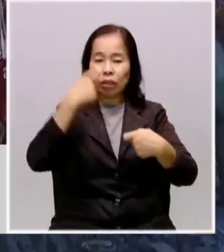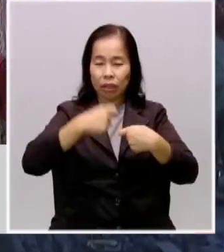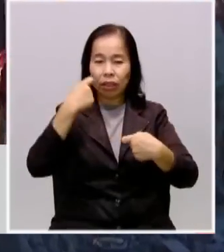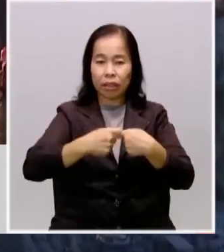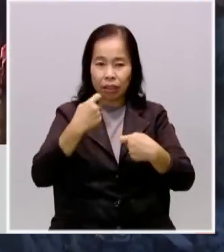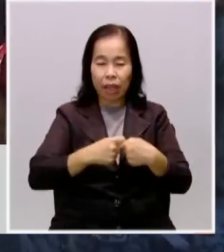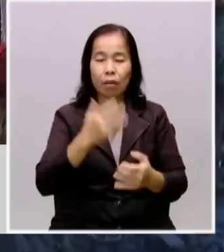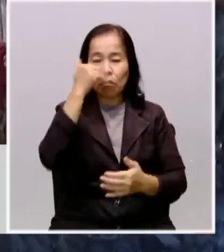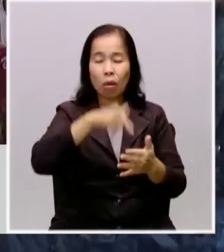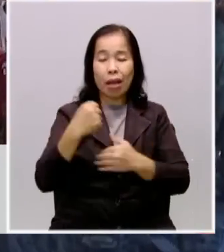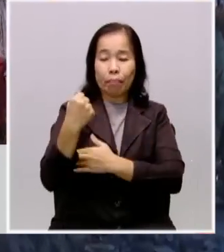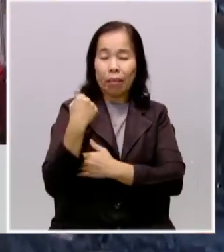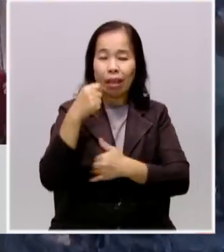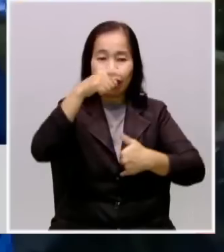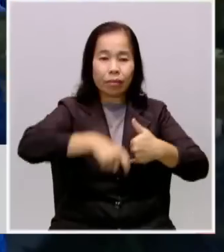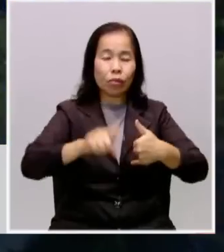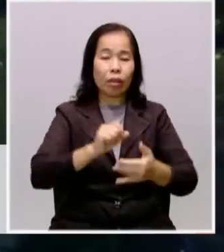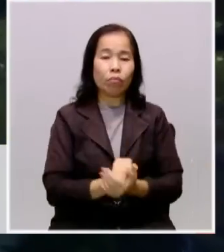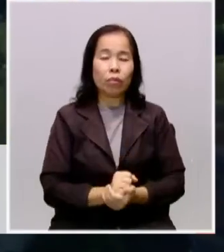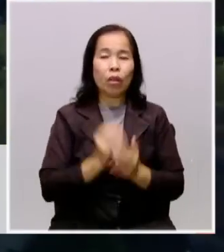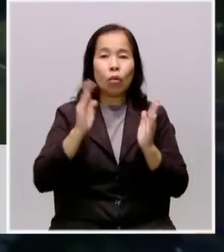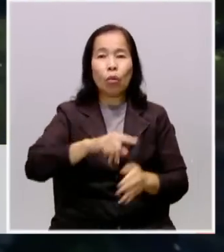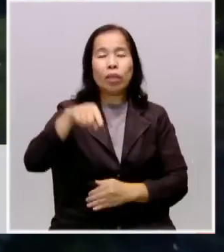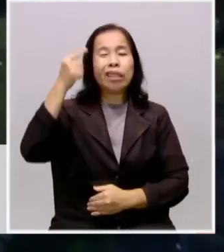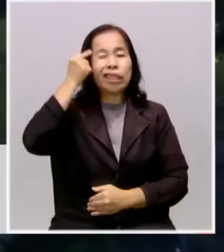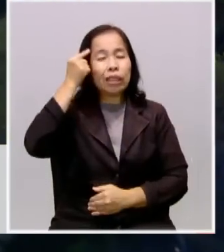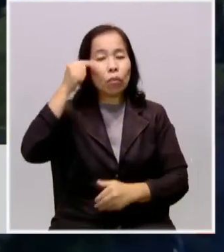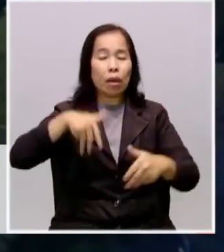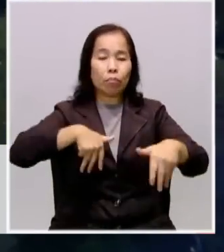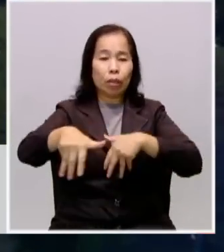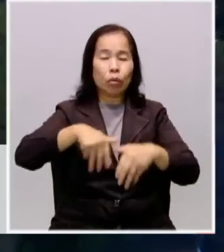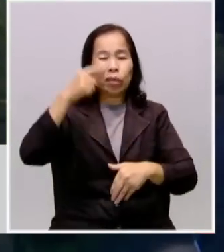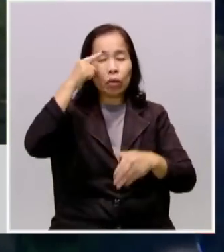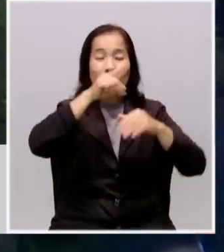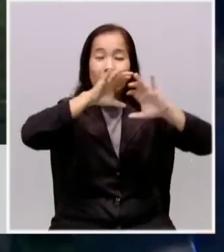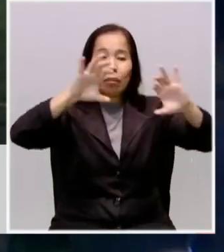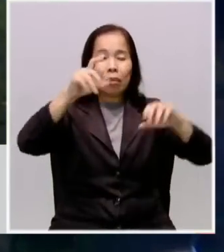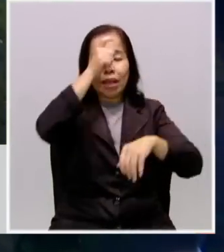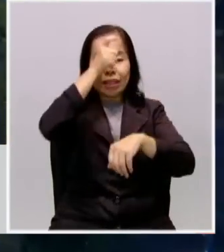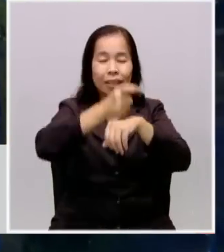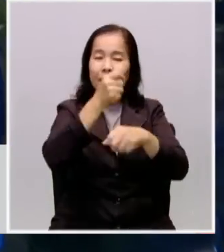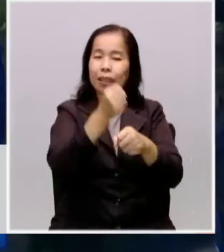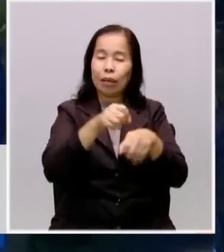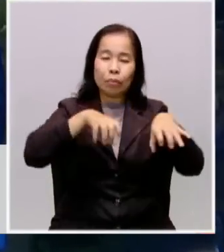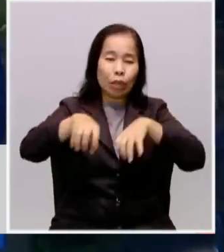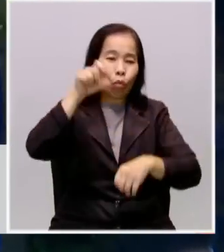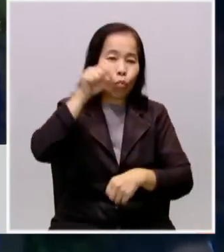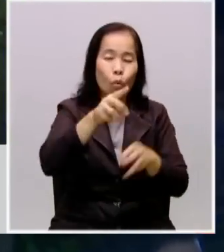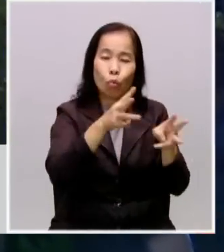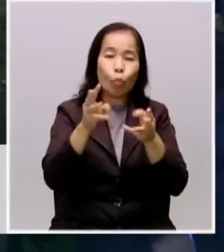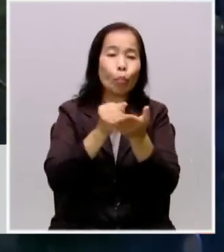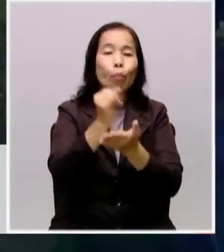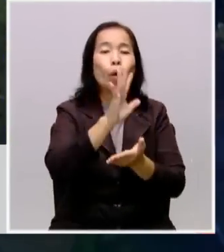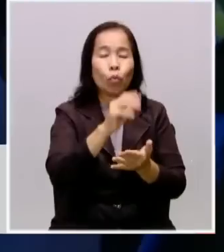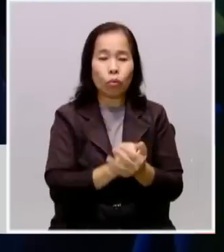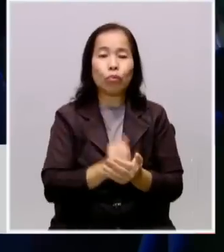ที่เขาครองอำนาจนักวิเคราะห์ชี้ว่าการที่ประชาชนมองว่ารัฐบาลไม่สามารถจัดการกับภัยพิบัติได้อย่างถูกต้องอาจส่ง